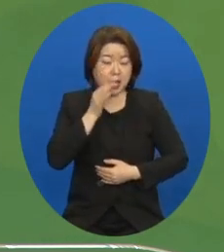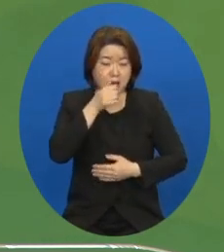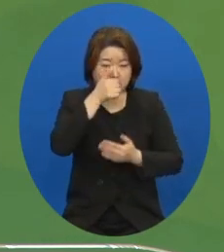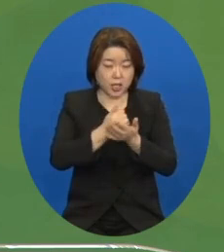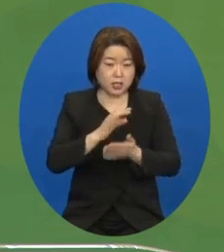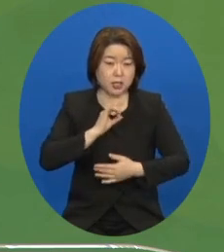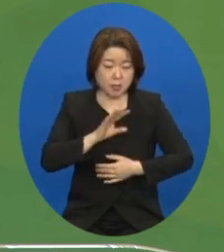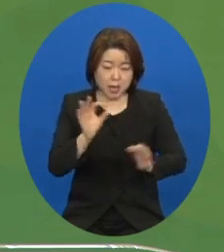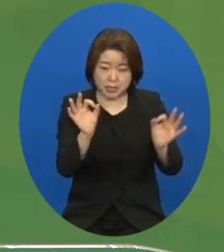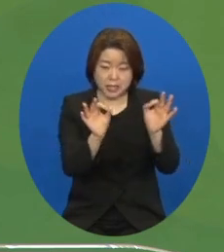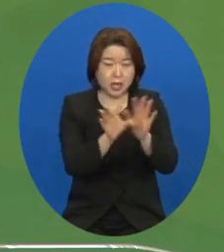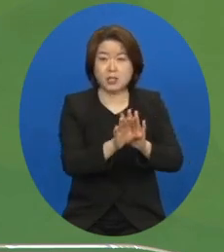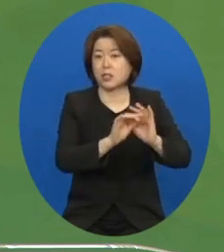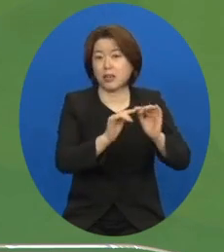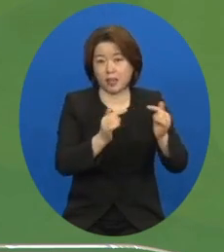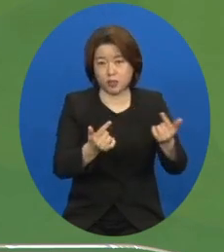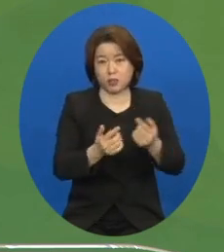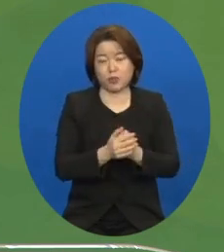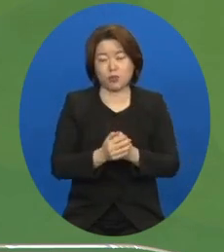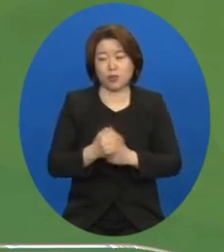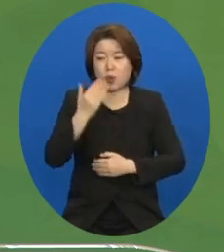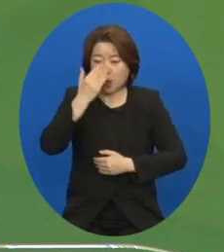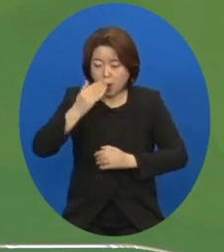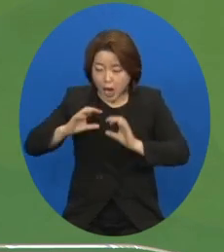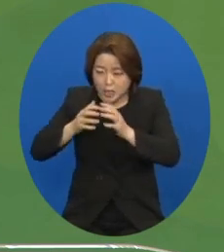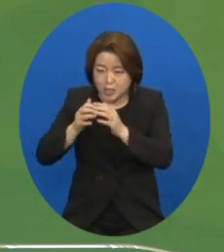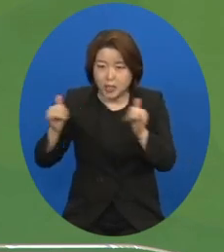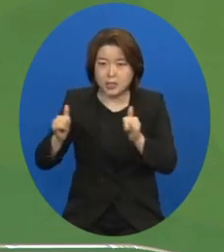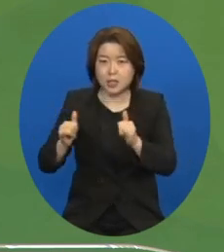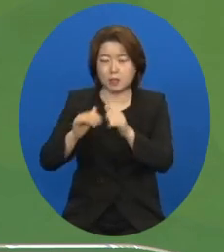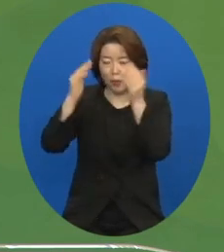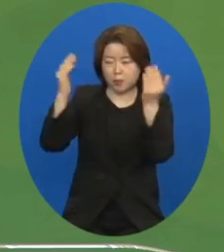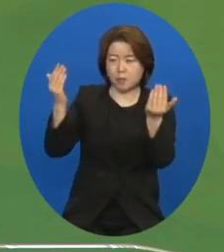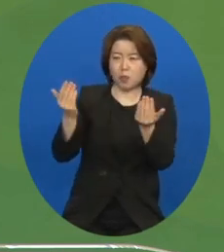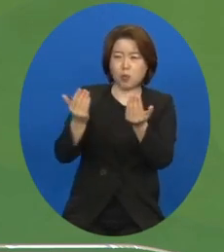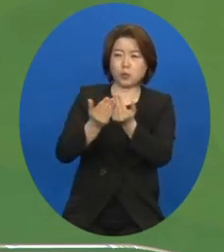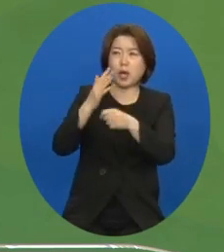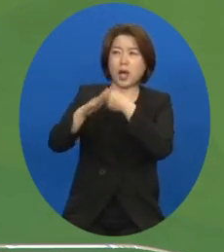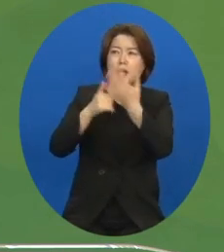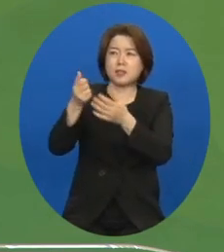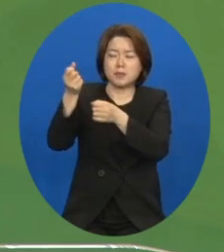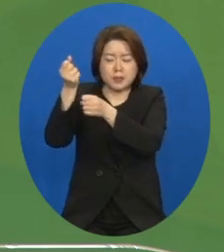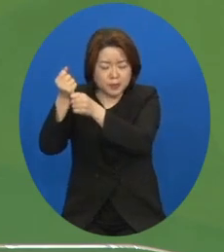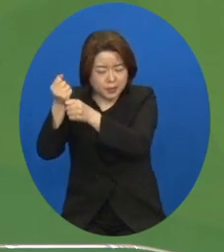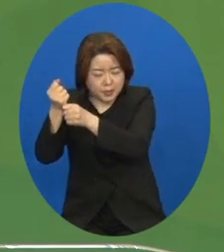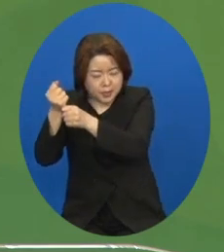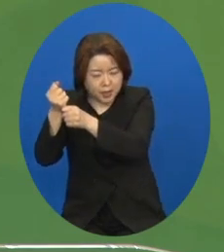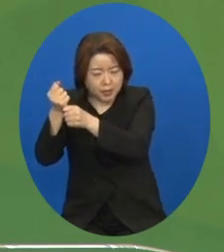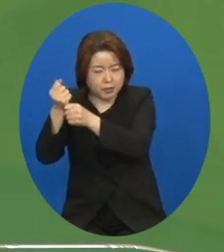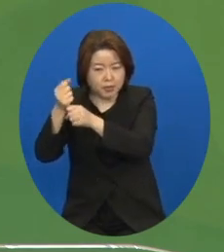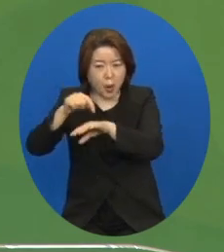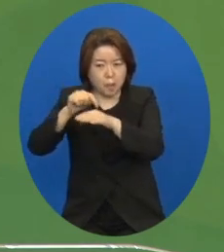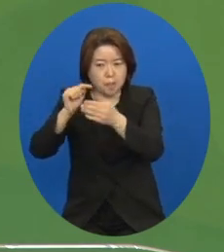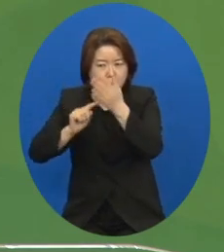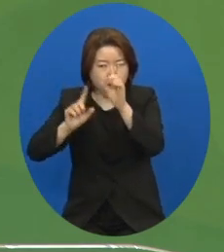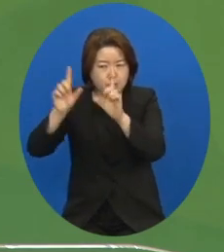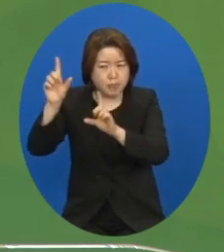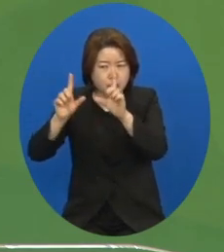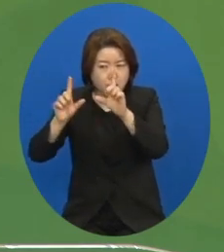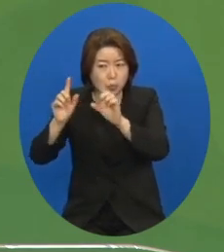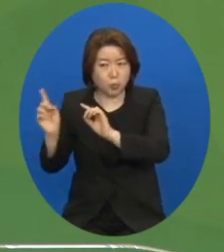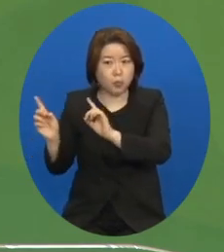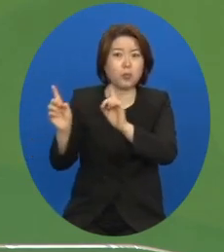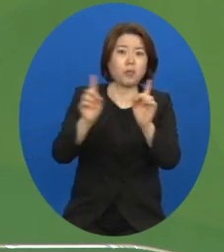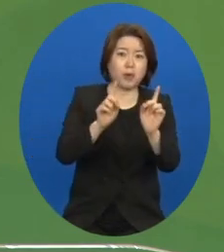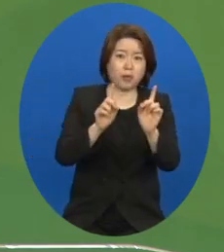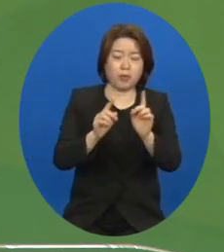아니었어요. 이스라엘 백성들이 전적으로 하나님을 의지하는 태도의 회복이 있었습니다.